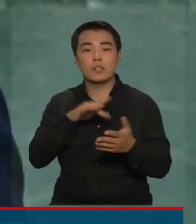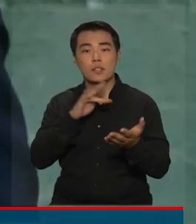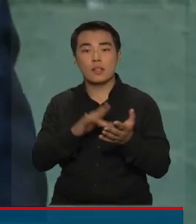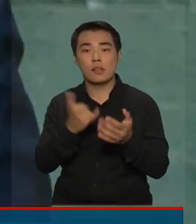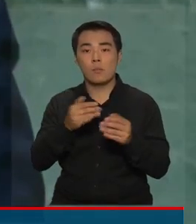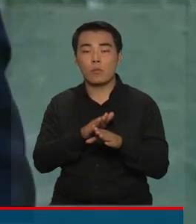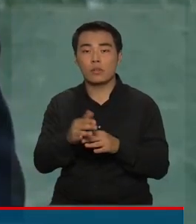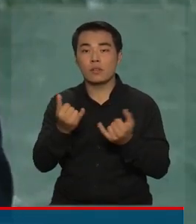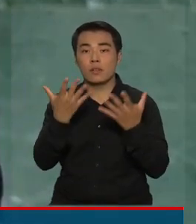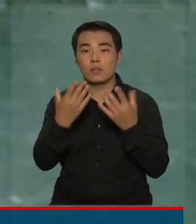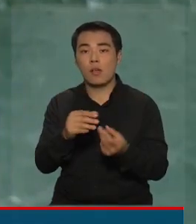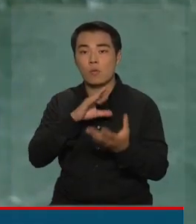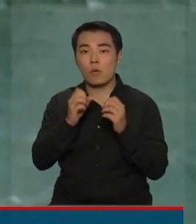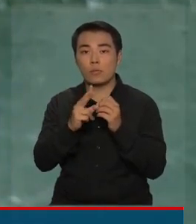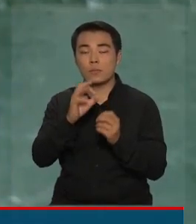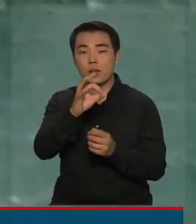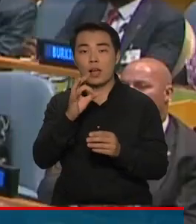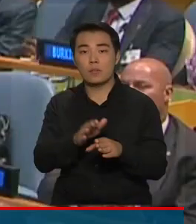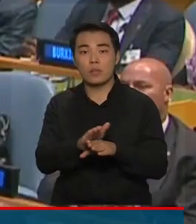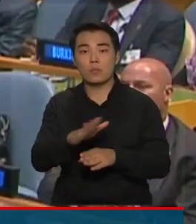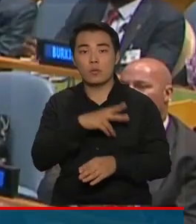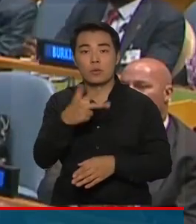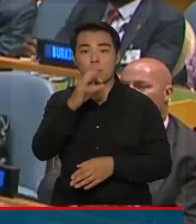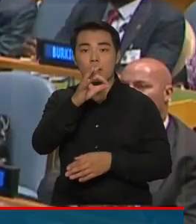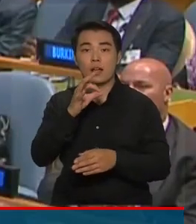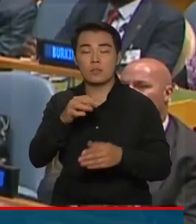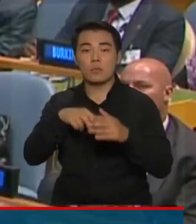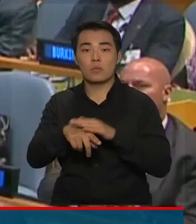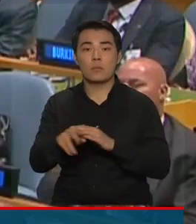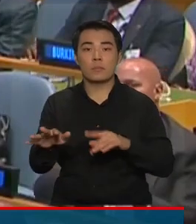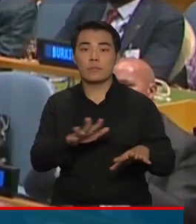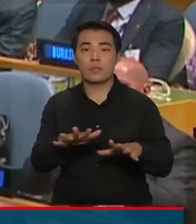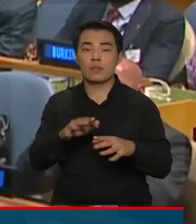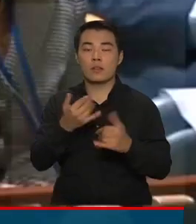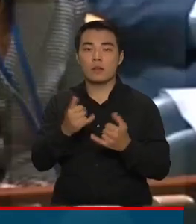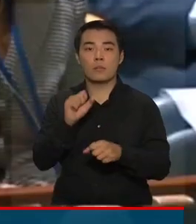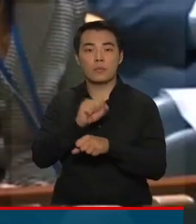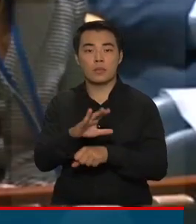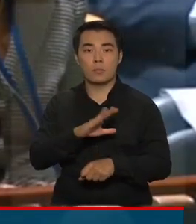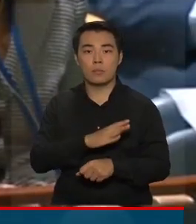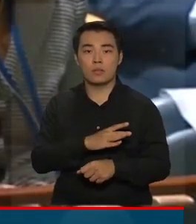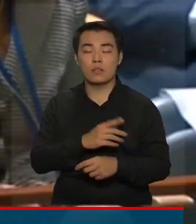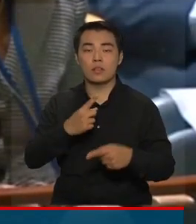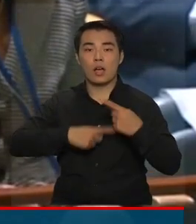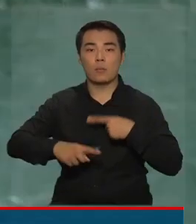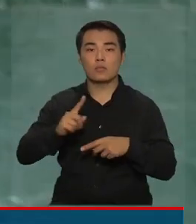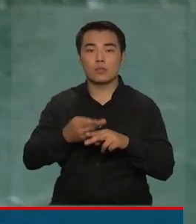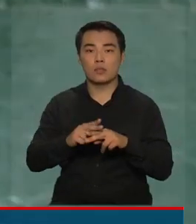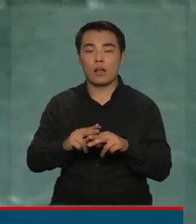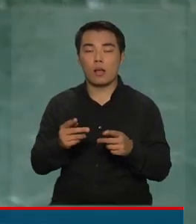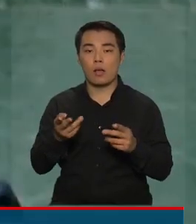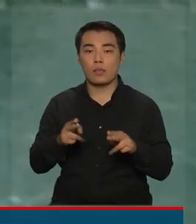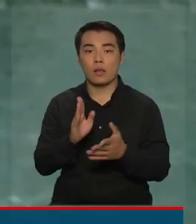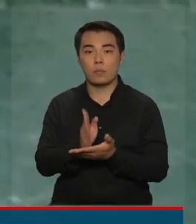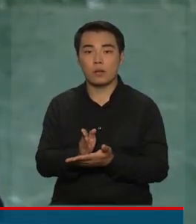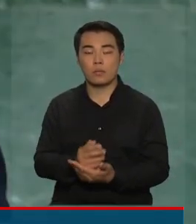күнге дейін тек 12% орындалса, 30%-ына қатысты іс-шара орнынан да қозғалмаған. Керісінше, кері кету бар.